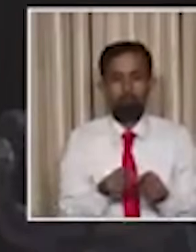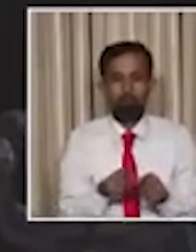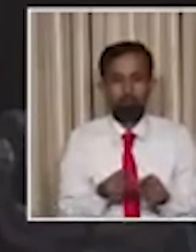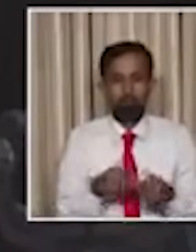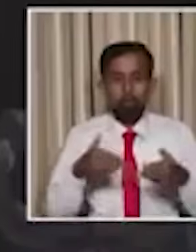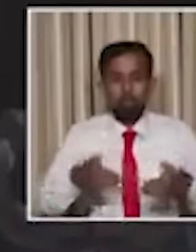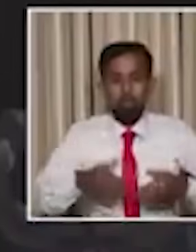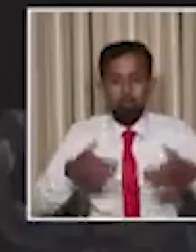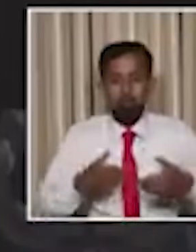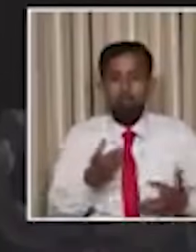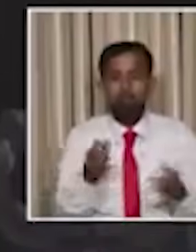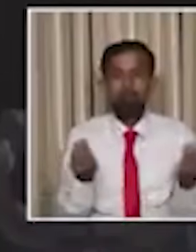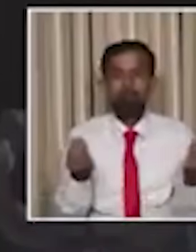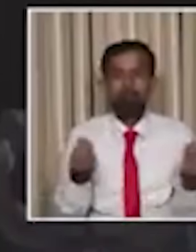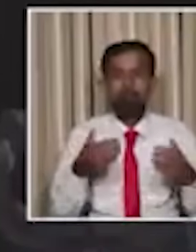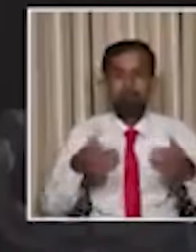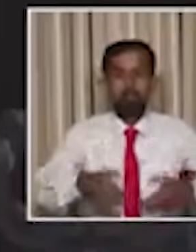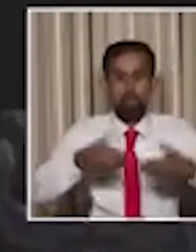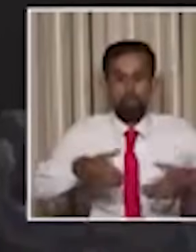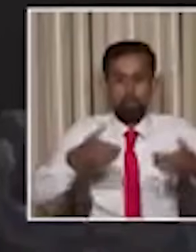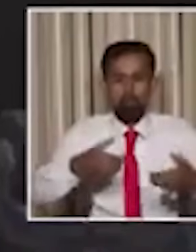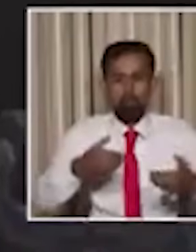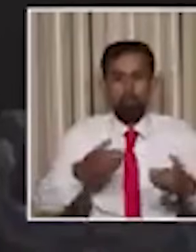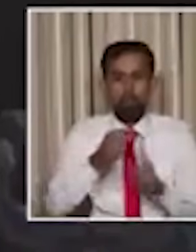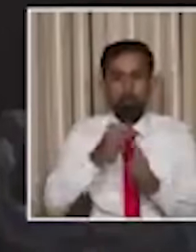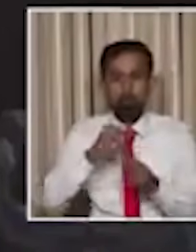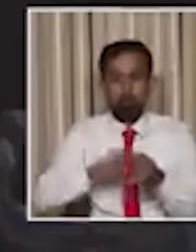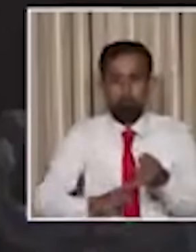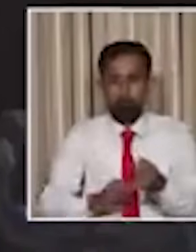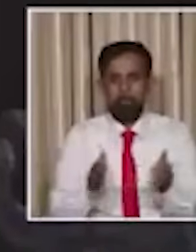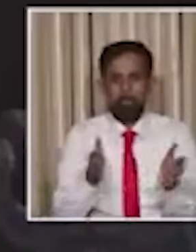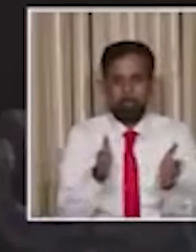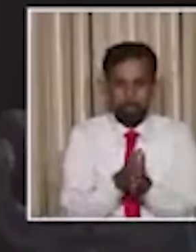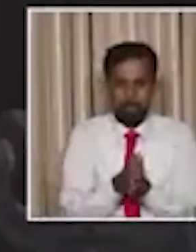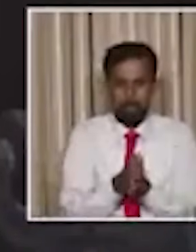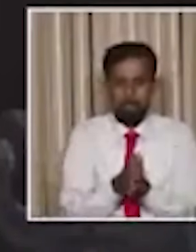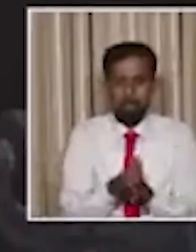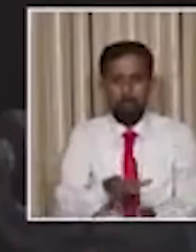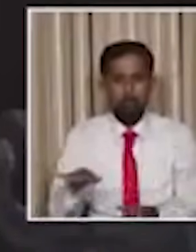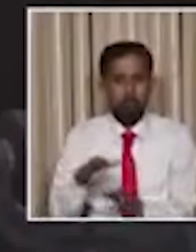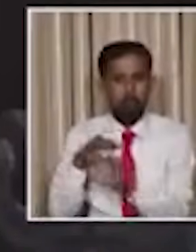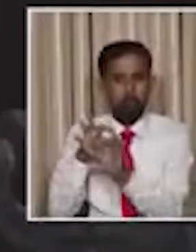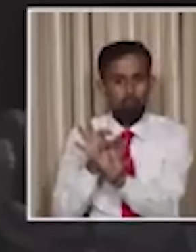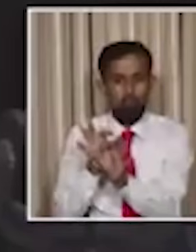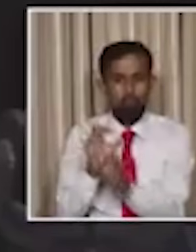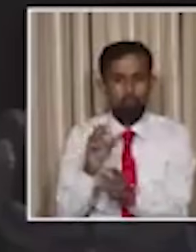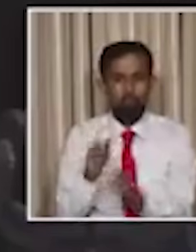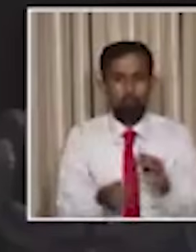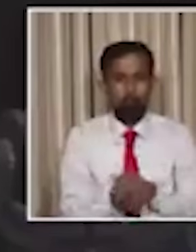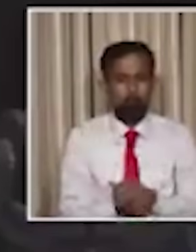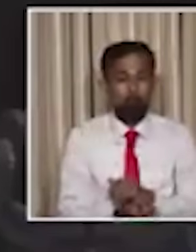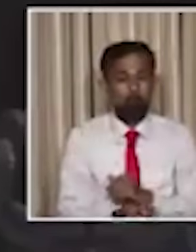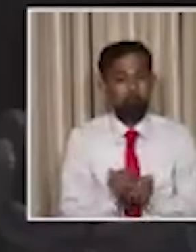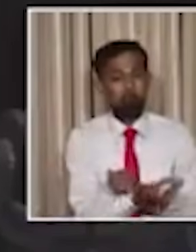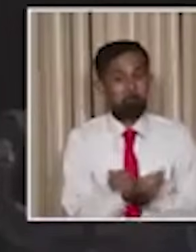கொண்டிருக்கின்றது. அங்கே பிரதேச செயலகம் உட்பட கனியவள திணைக்களம் உட்பட பல தரப்புகளுக்கு லஞ்சம் கொடுக்கப்பட்டு அங்கே அந்த மண்